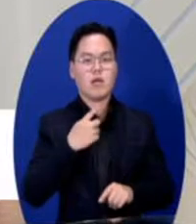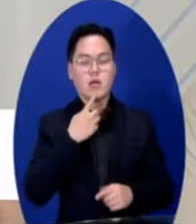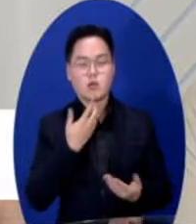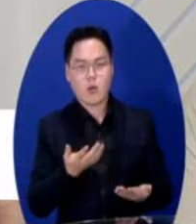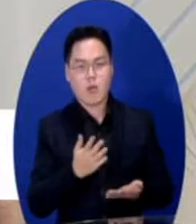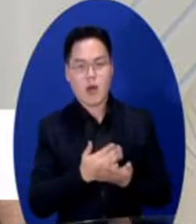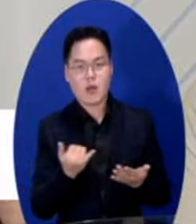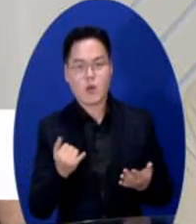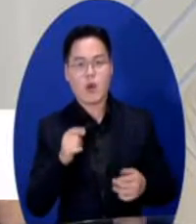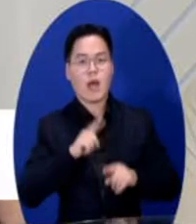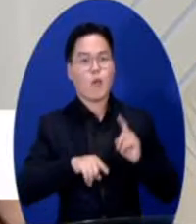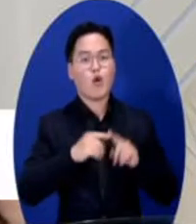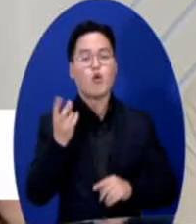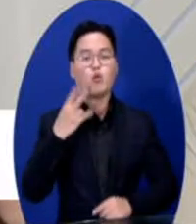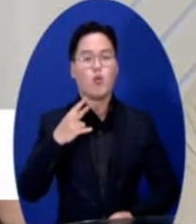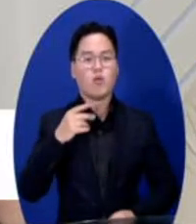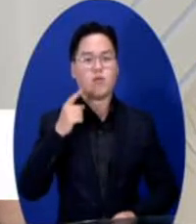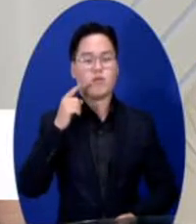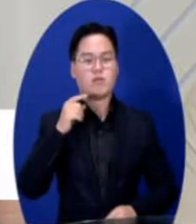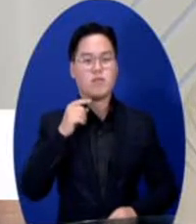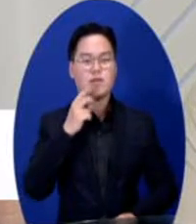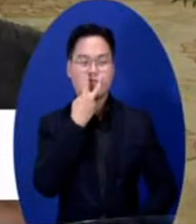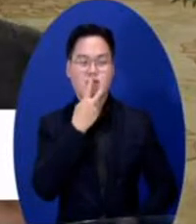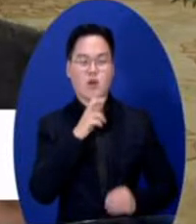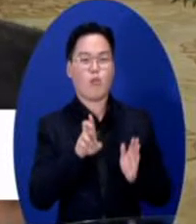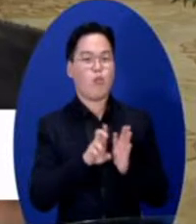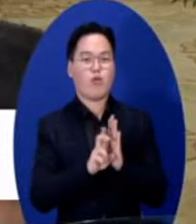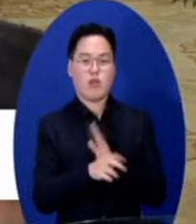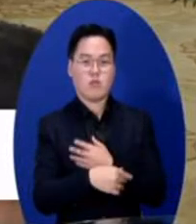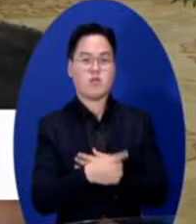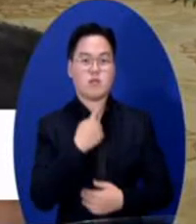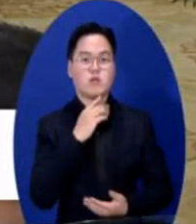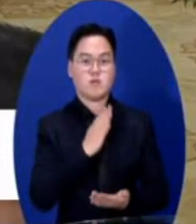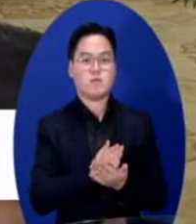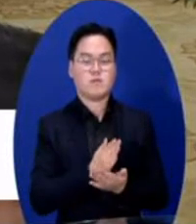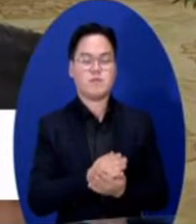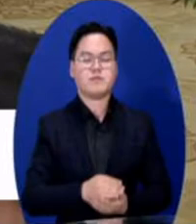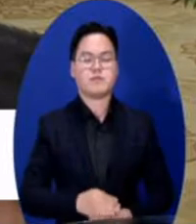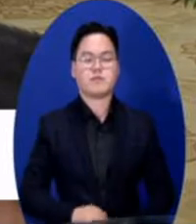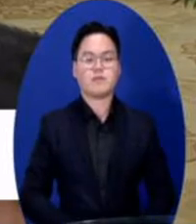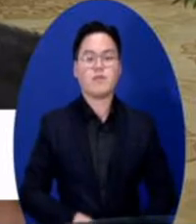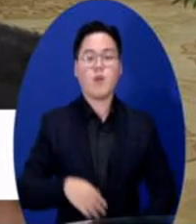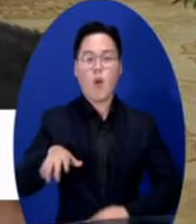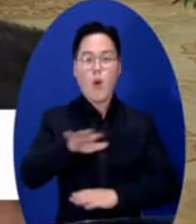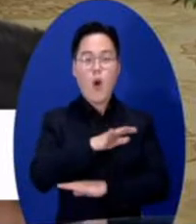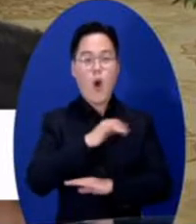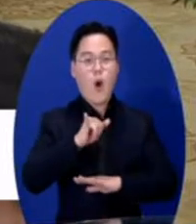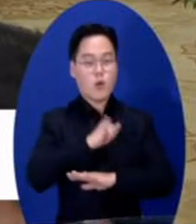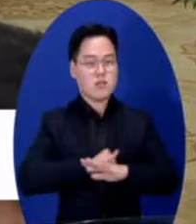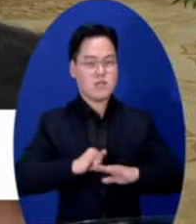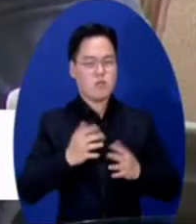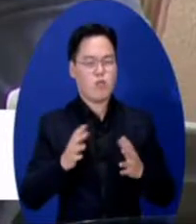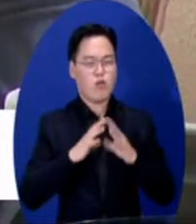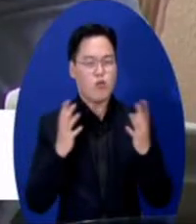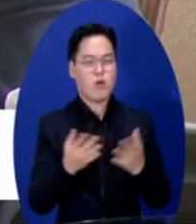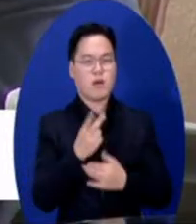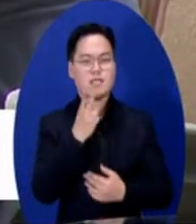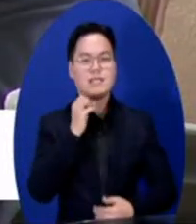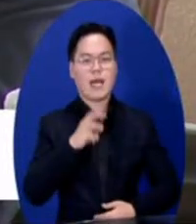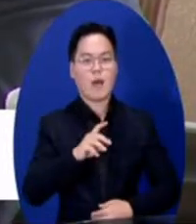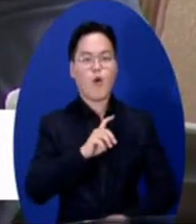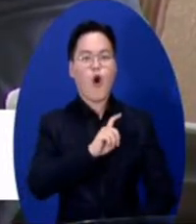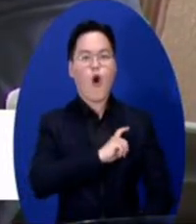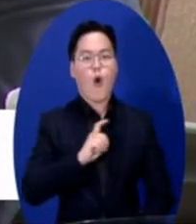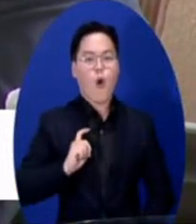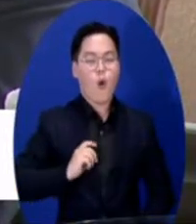байгаа, ямар үр дүндтэй үзэж байгаа гэдэг нь бид нар одоо хянах боломжгүй ингээд юм байна. За улсын хэмжээнд цахим шилжилтийг бүрэн хийхин тулд төр